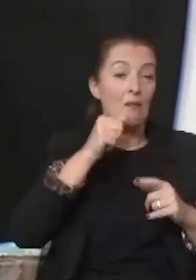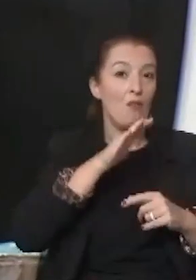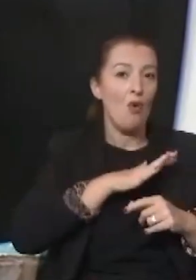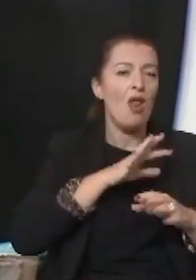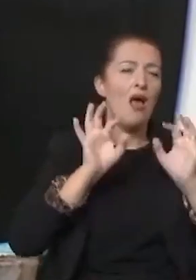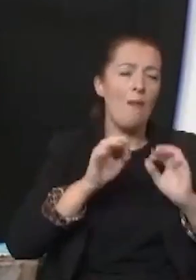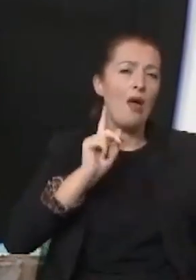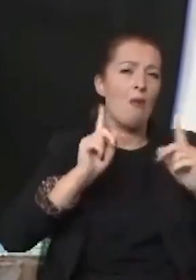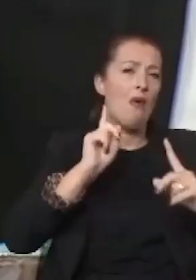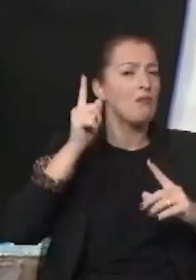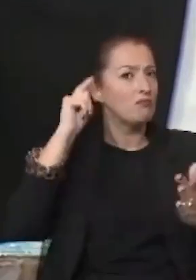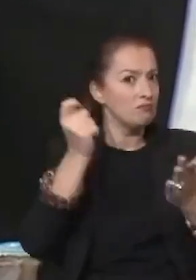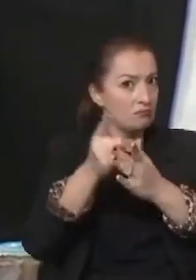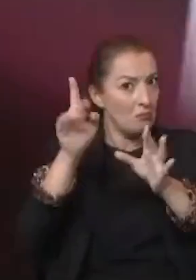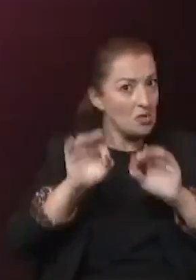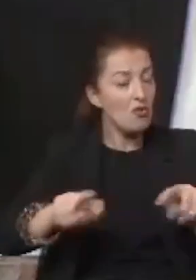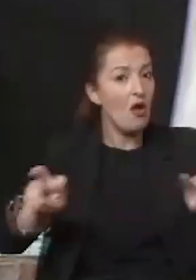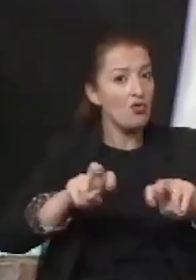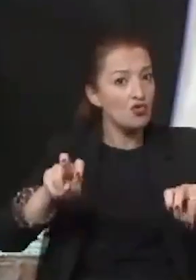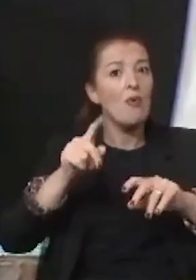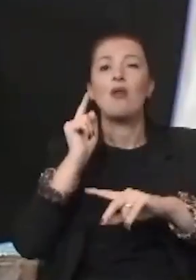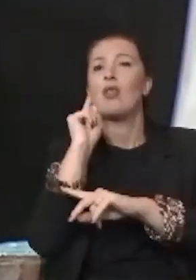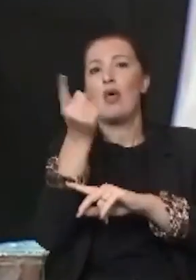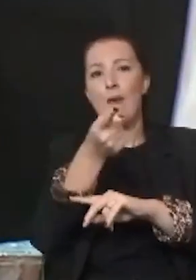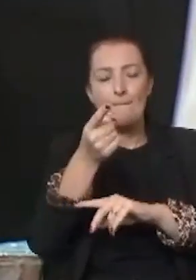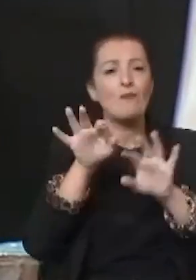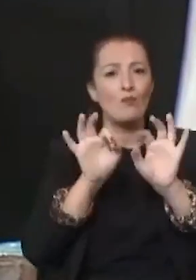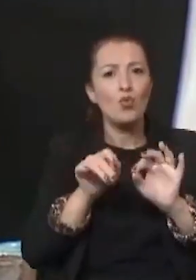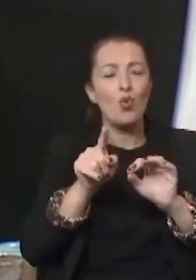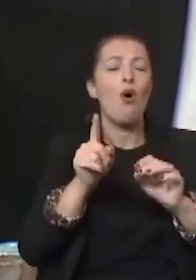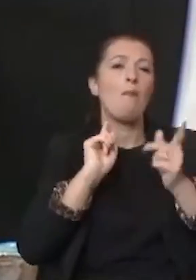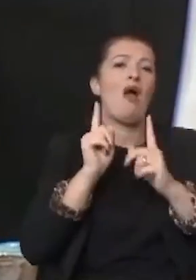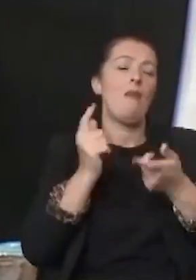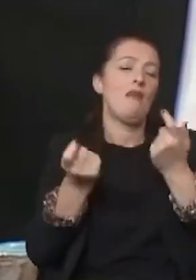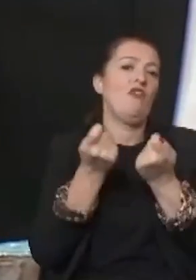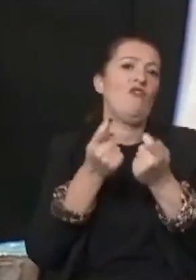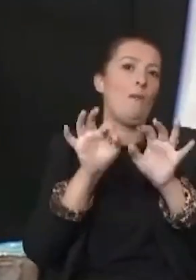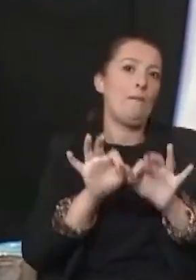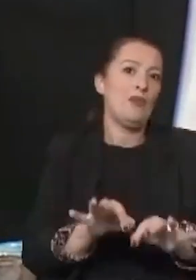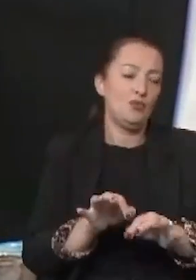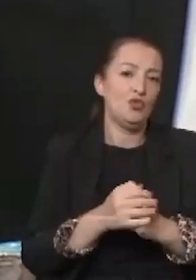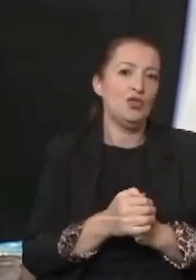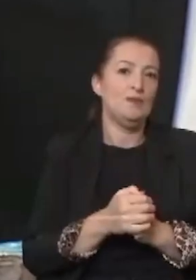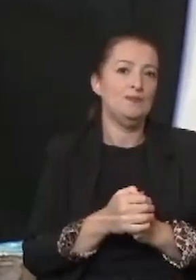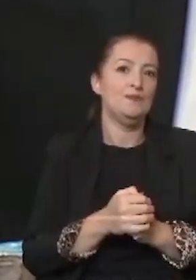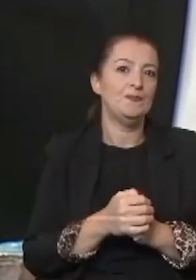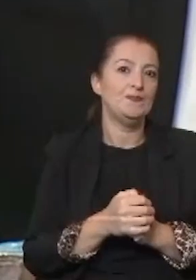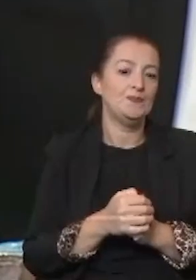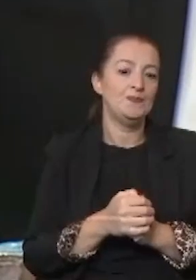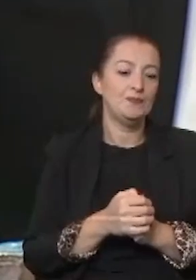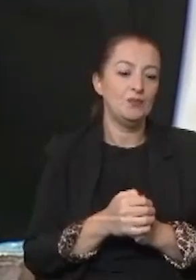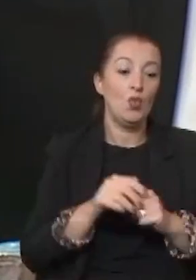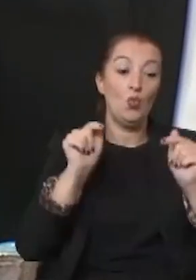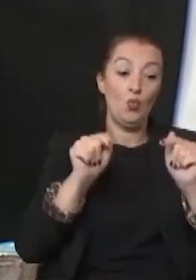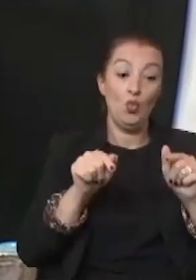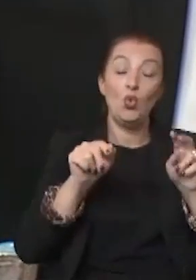soruşturma başlatmıştır, inceleme başlatmıştır, talimatları vermiştir. Bugün itibariyle o soruşturmada devreye girmiştir Sayın Başkanım. Bu